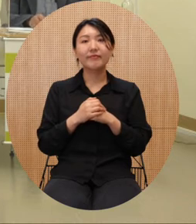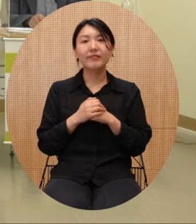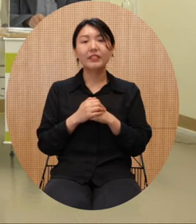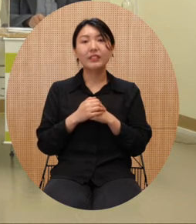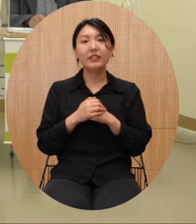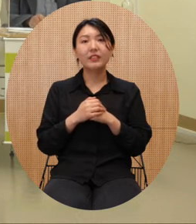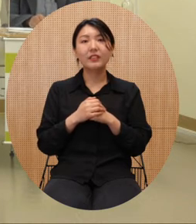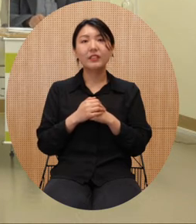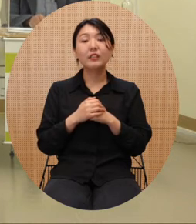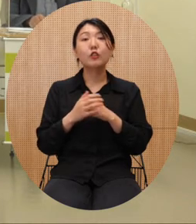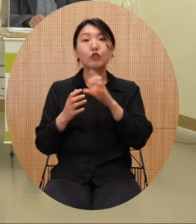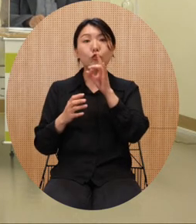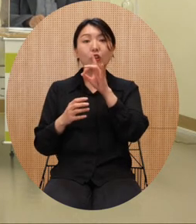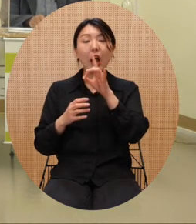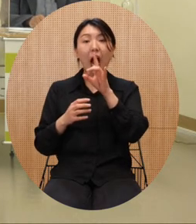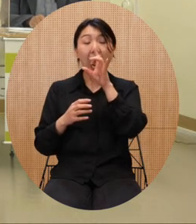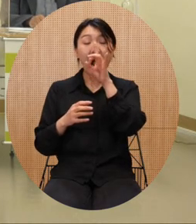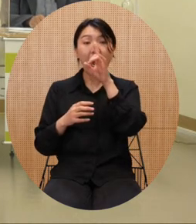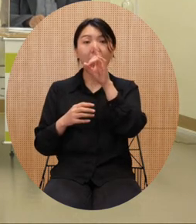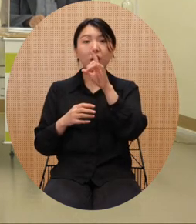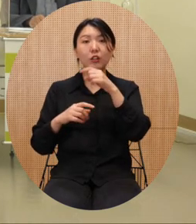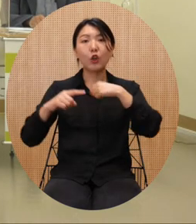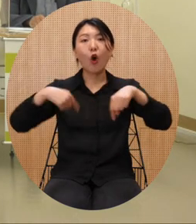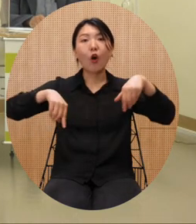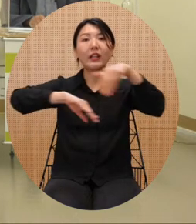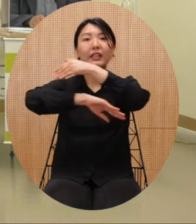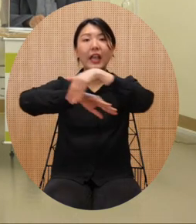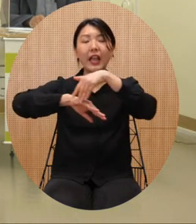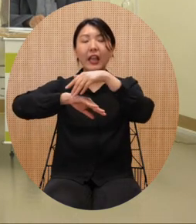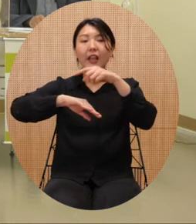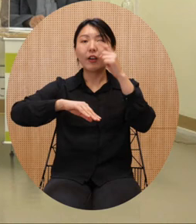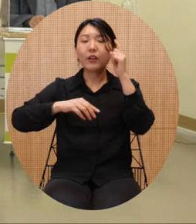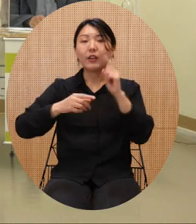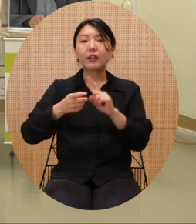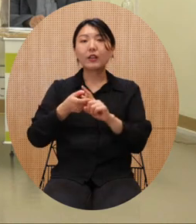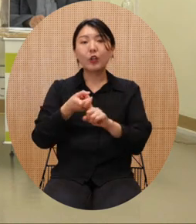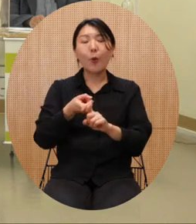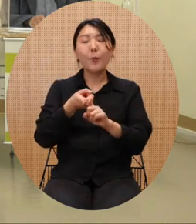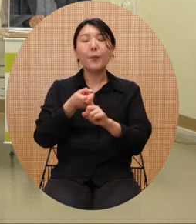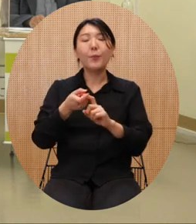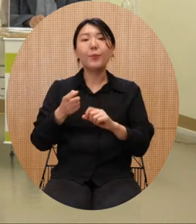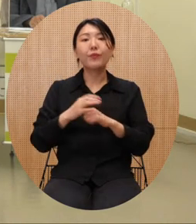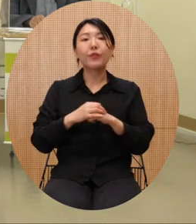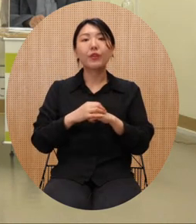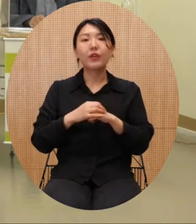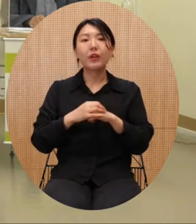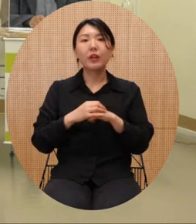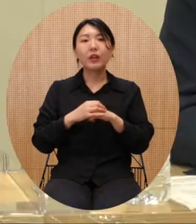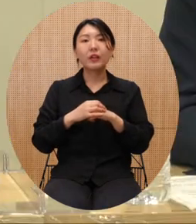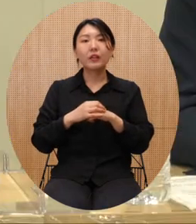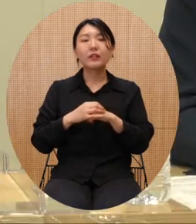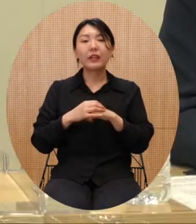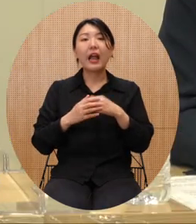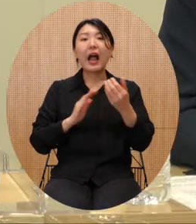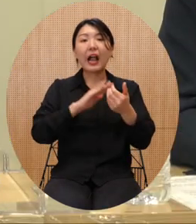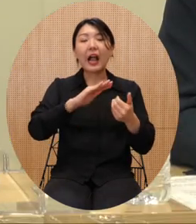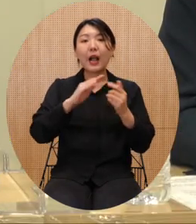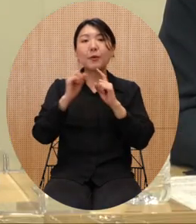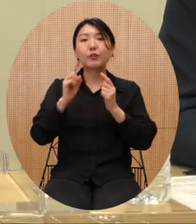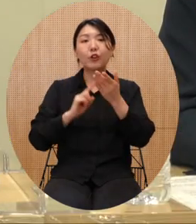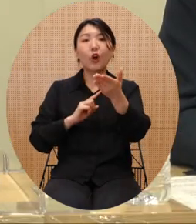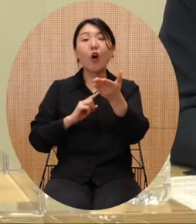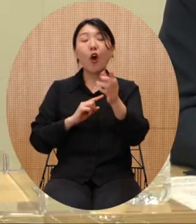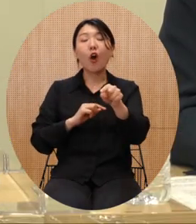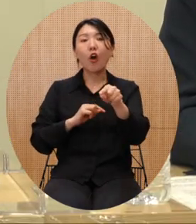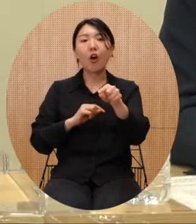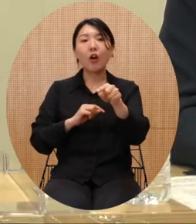네, 보다 좀 중앙 정책의 관점 그리고 또 이제 그 아까 발제에 있었던